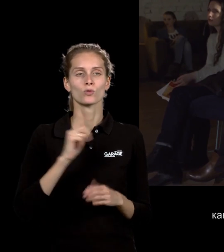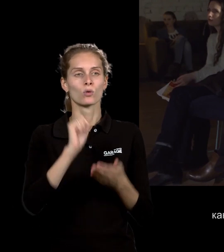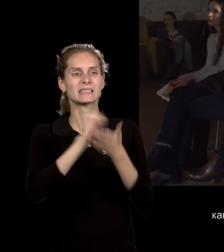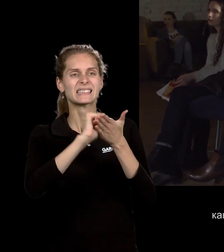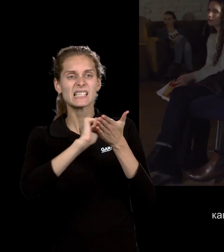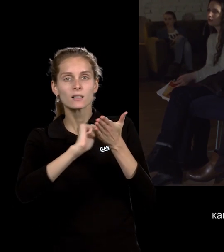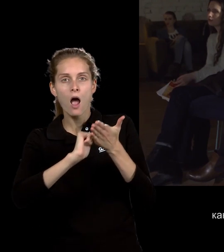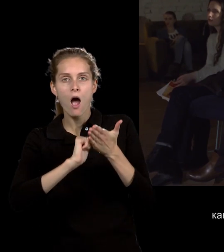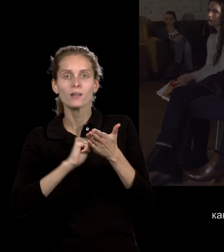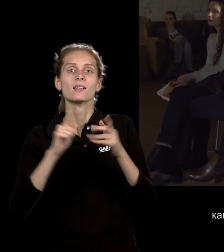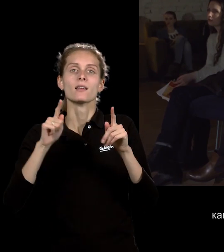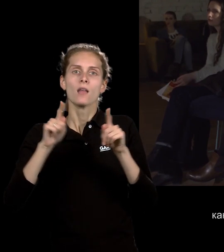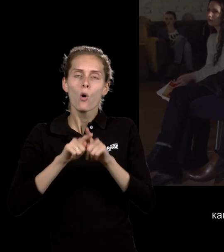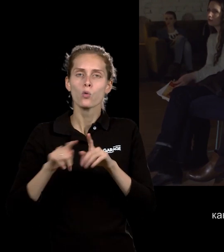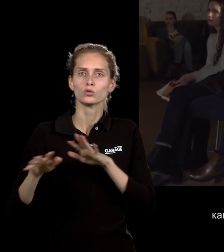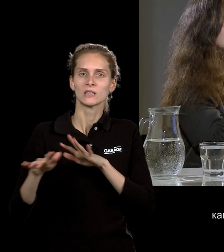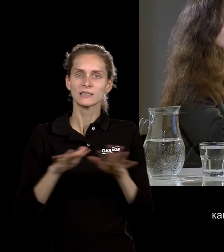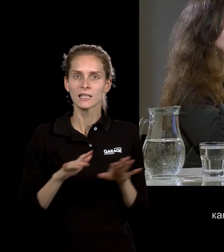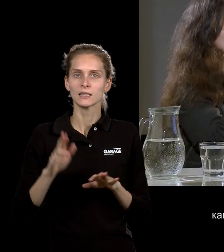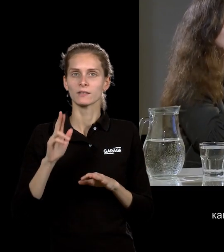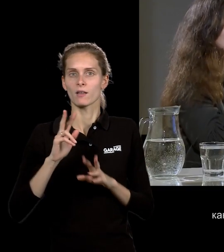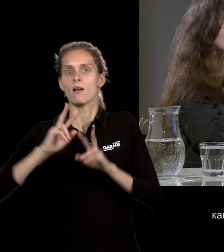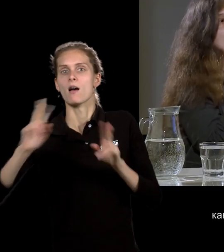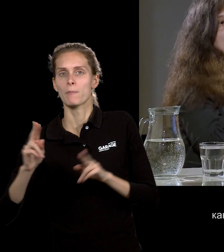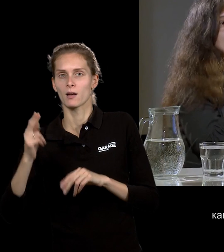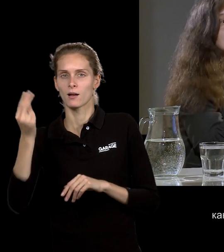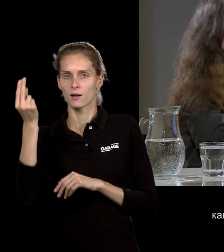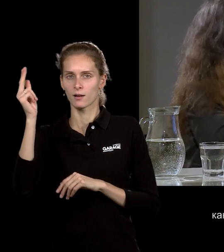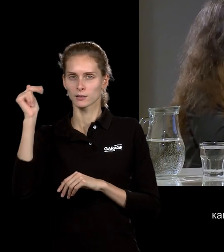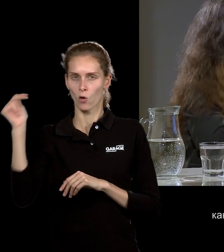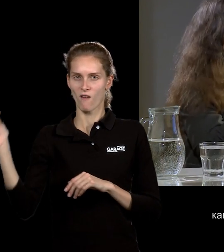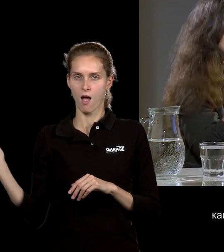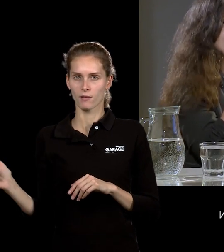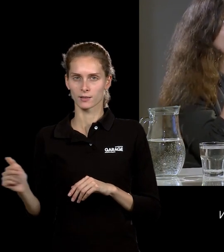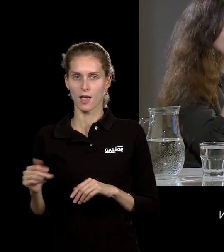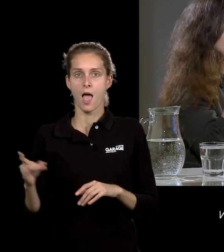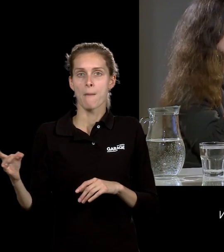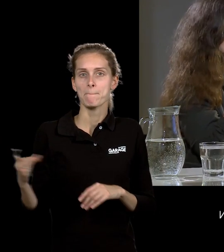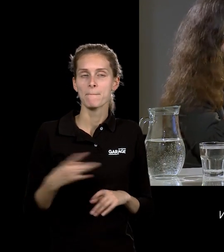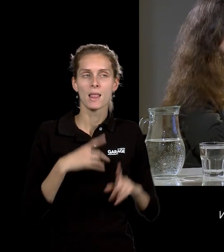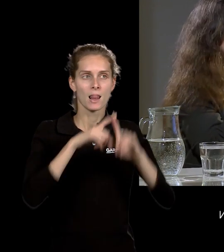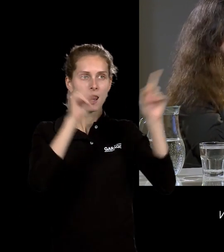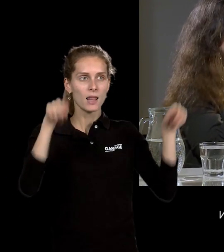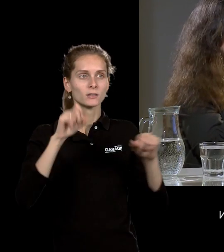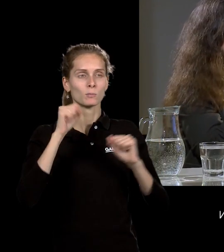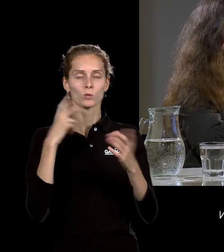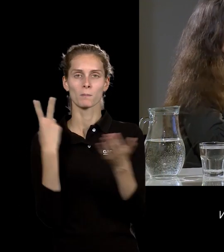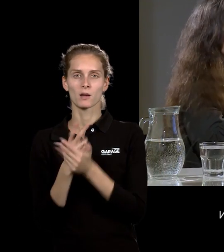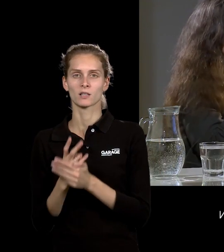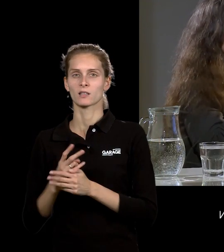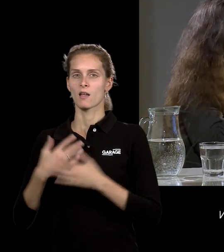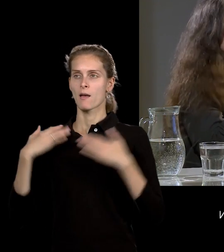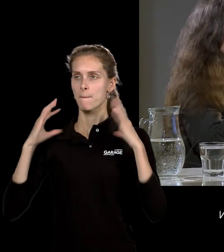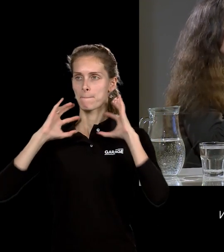как рисование, а во-вторых, чтобы оставить вот этот белый лист, который, наконец, может отразить внешний мир. И, как сам Раушенберг в одном из интервью говорит,